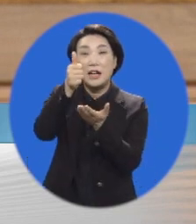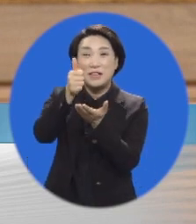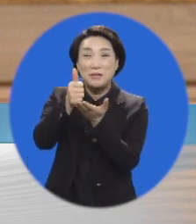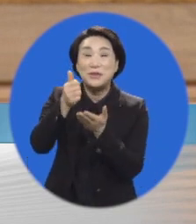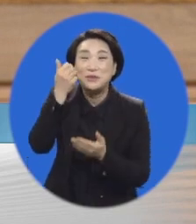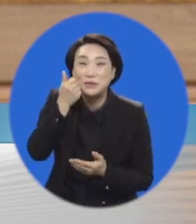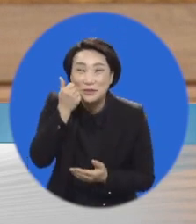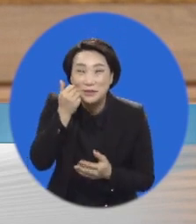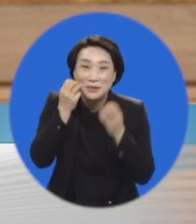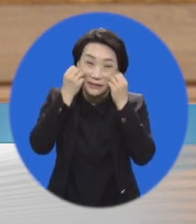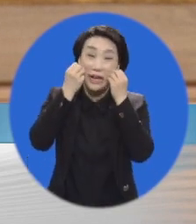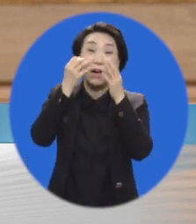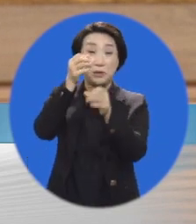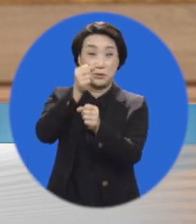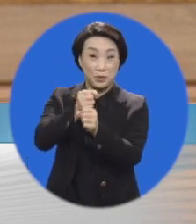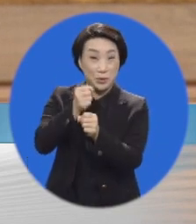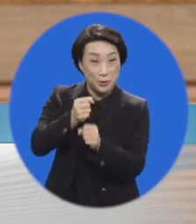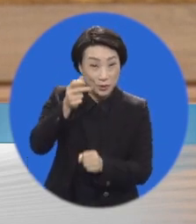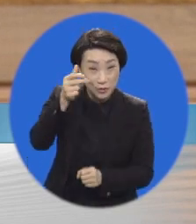창조자이시기에